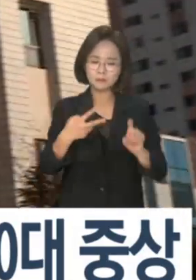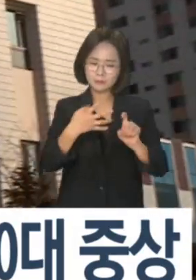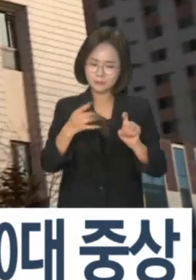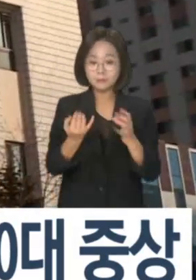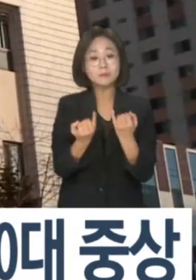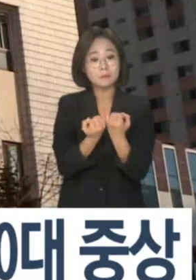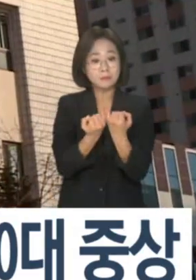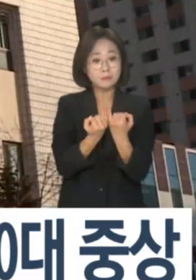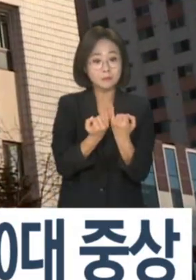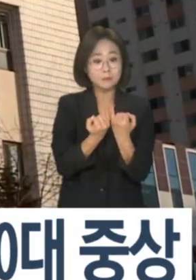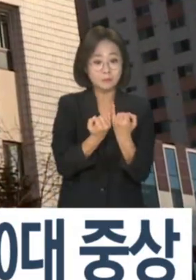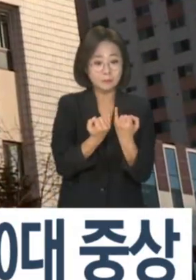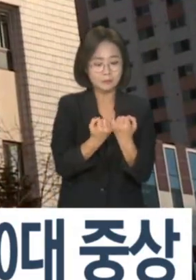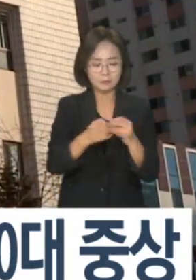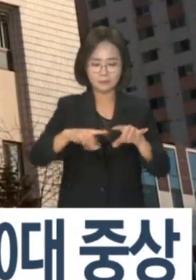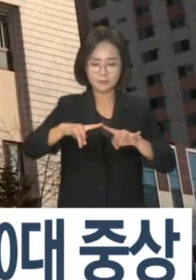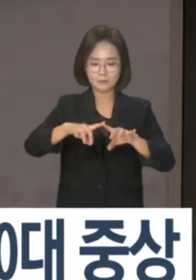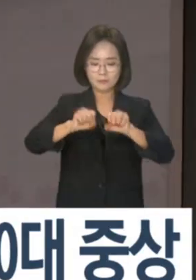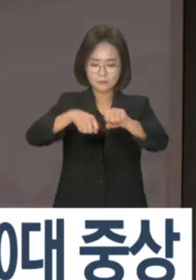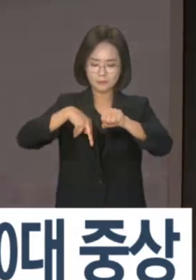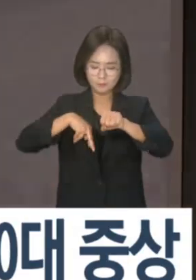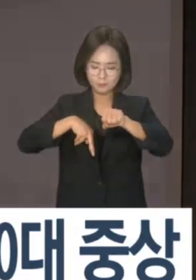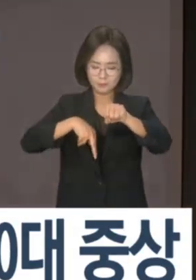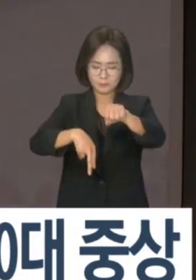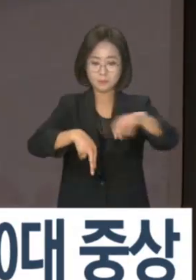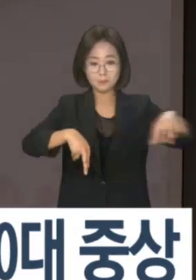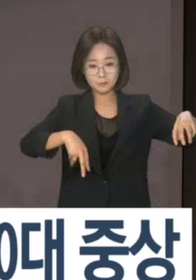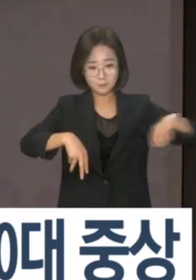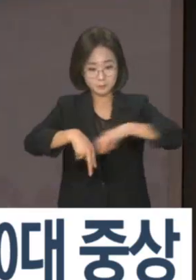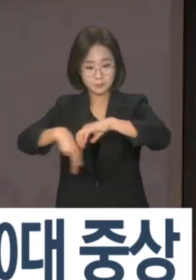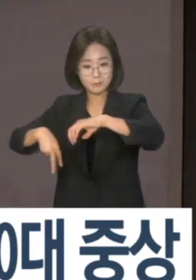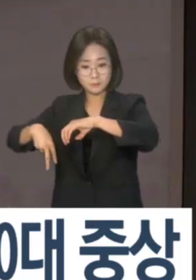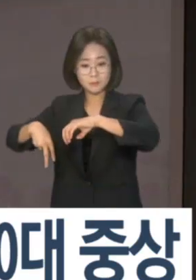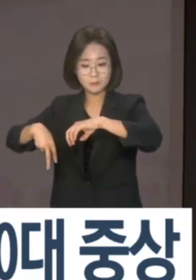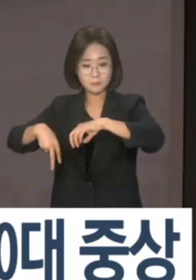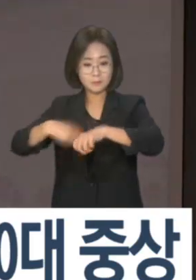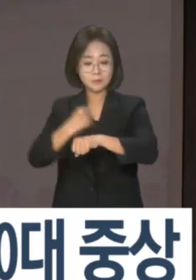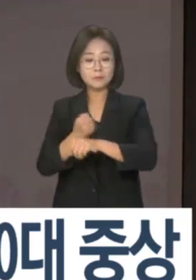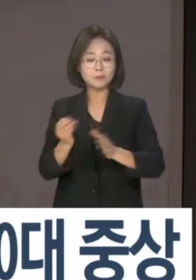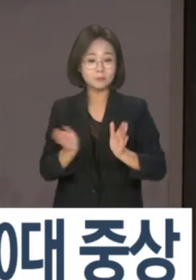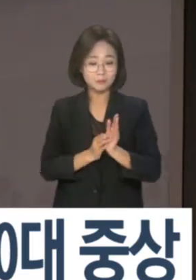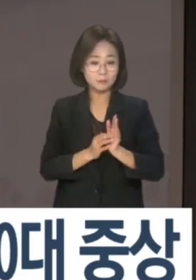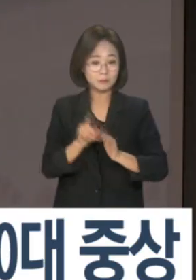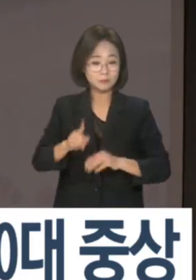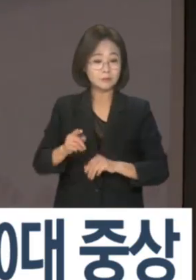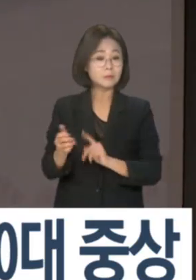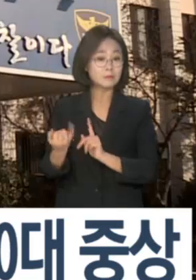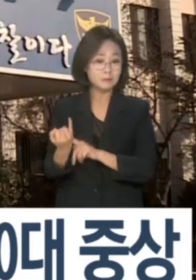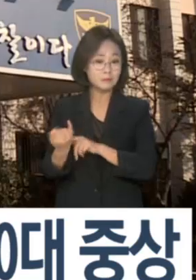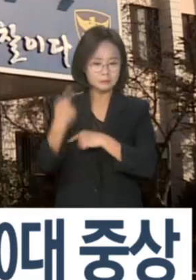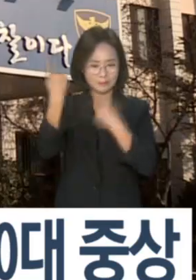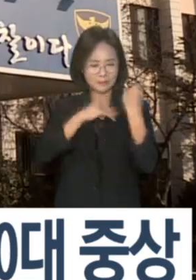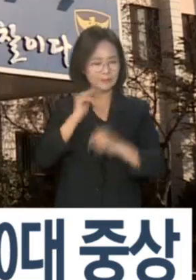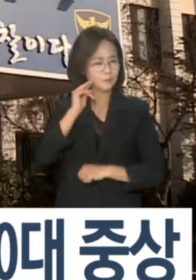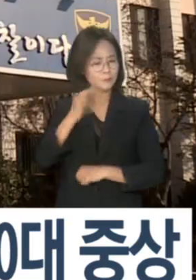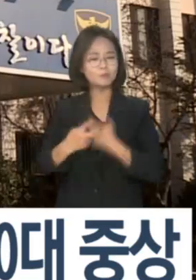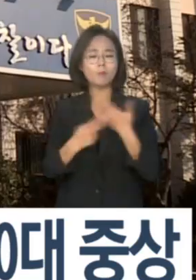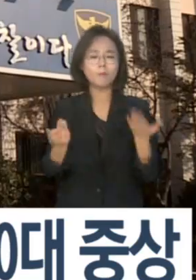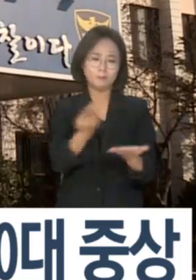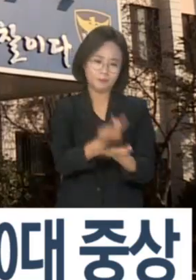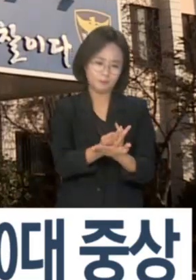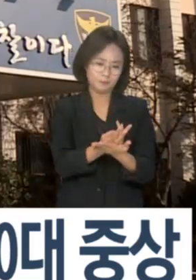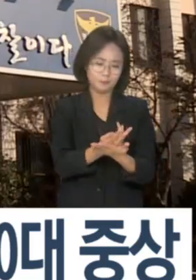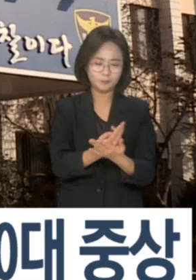양이 전동 킥보드를 몰다 승용차에 충돌했다고 밝혔습니다이 사고로 양이 크게 닫쳐 병원으로